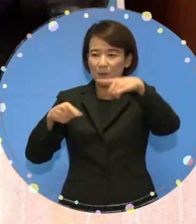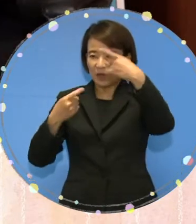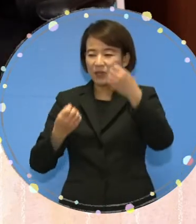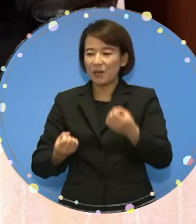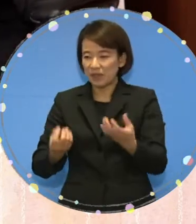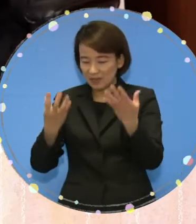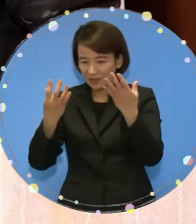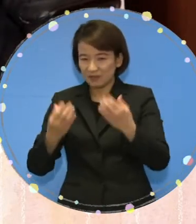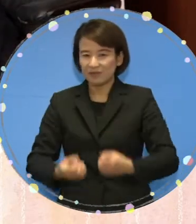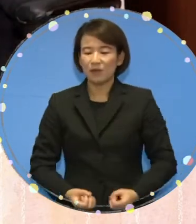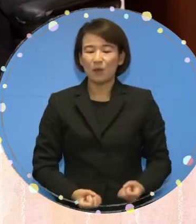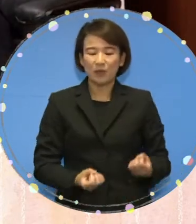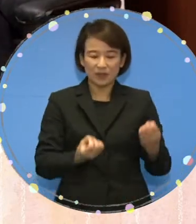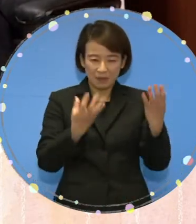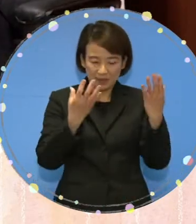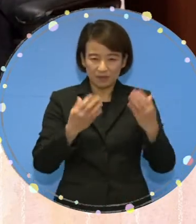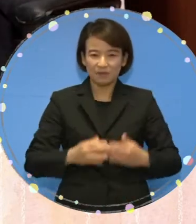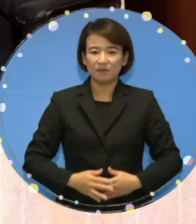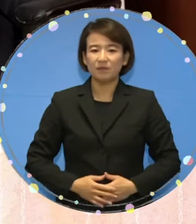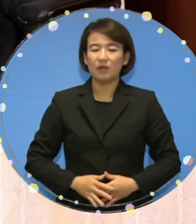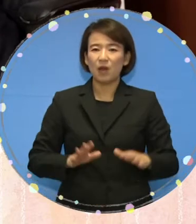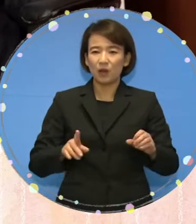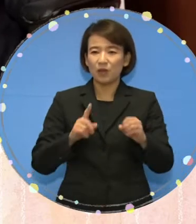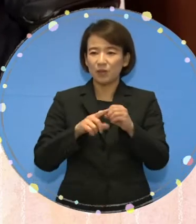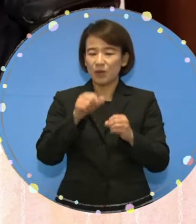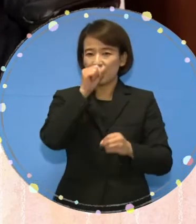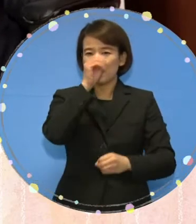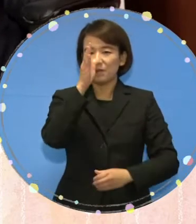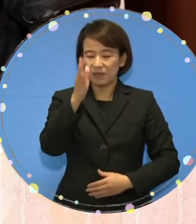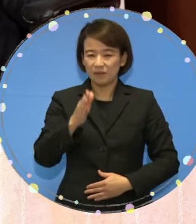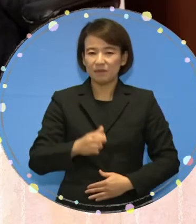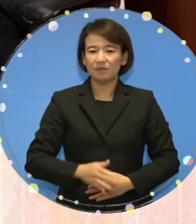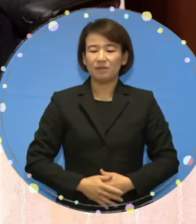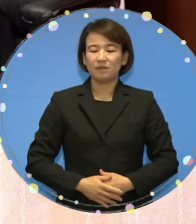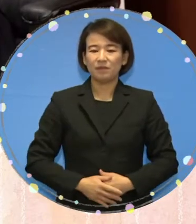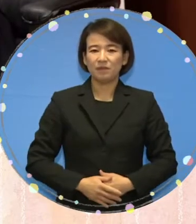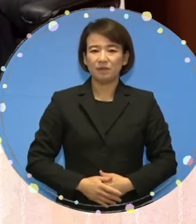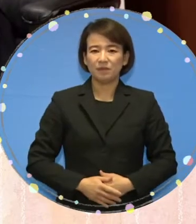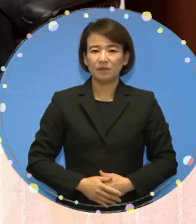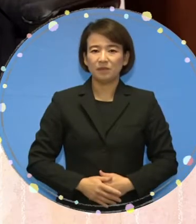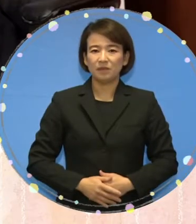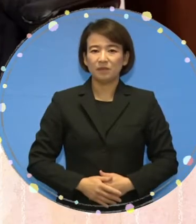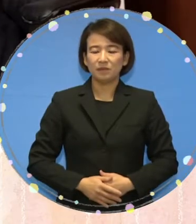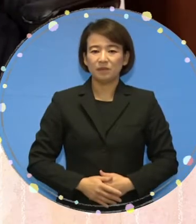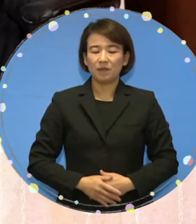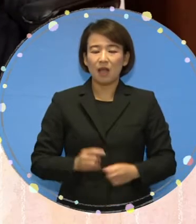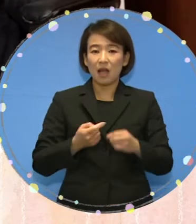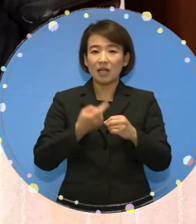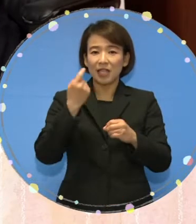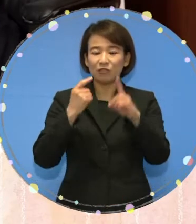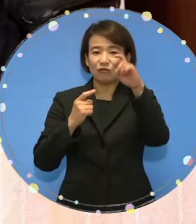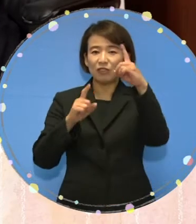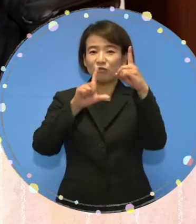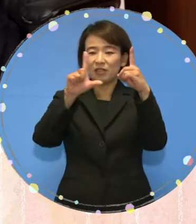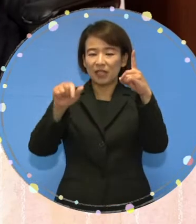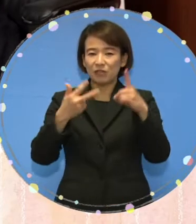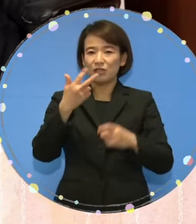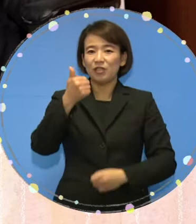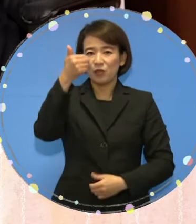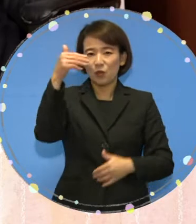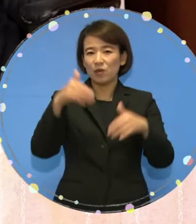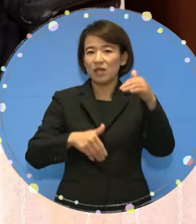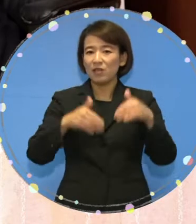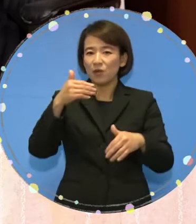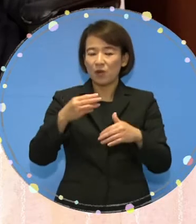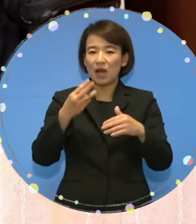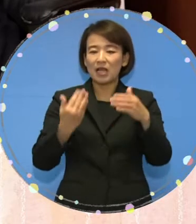あけましておめでとうございます私もよろしくお願いします昨年11月の市長選挙